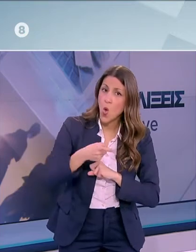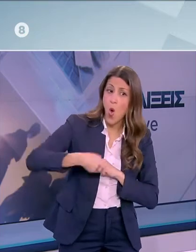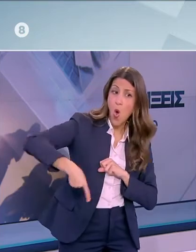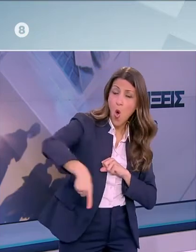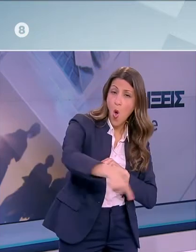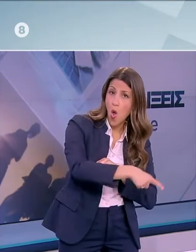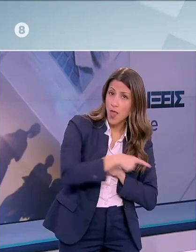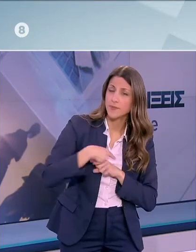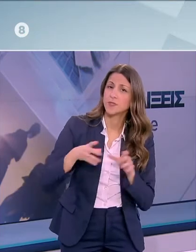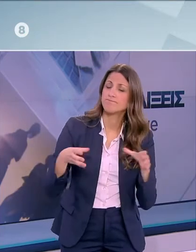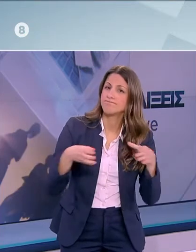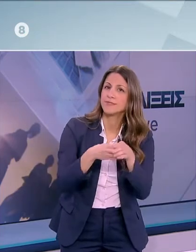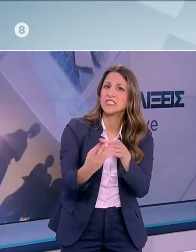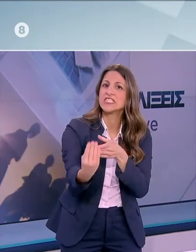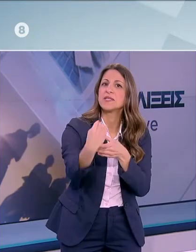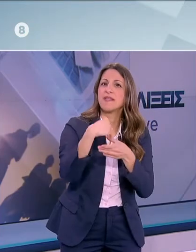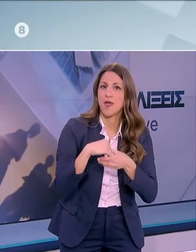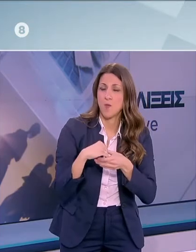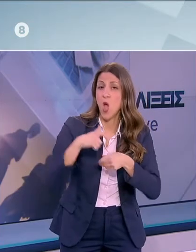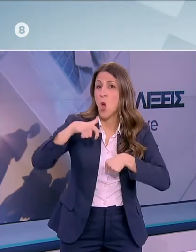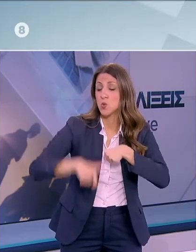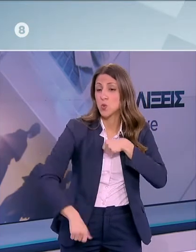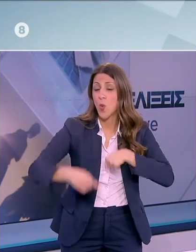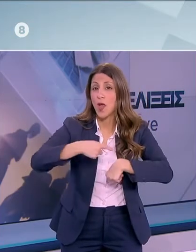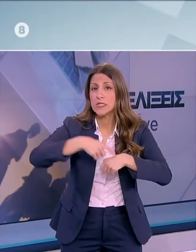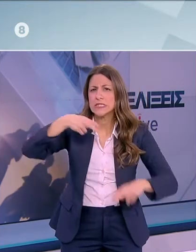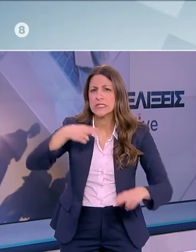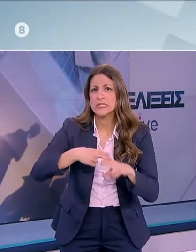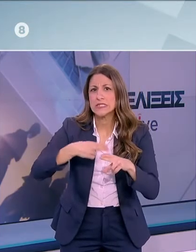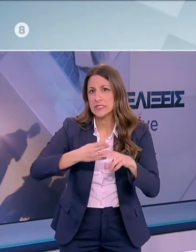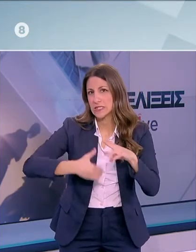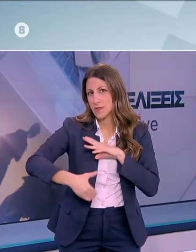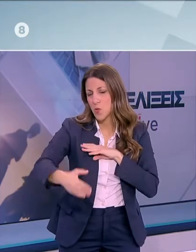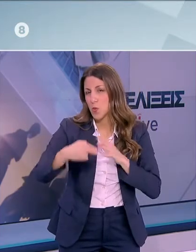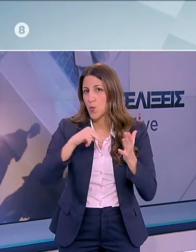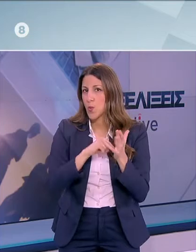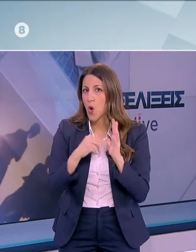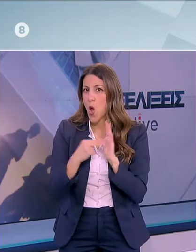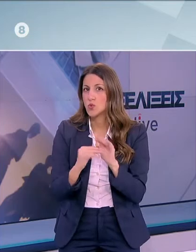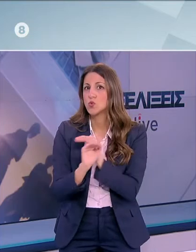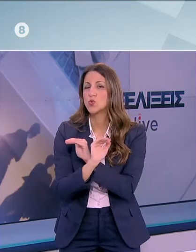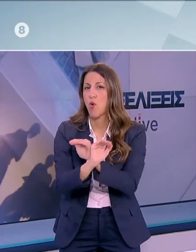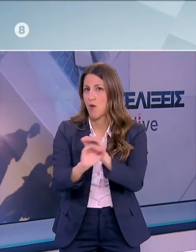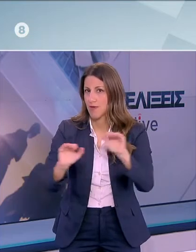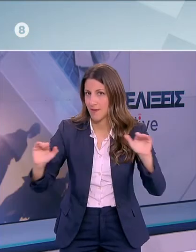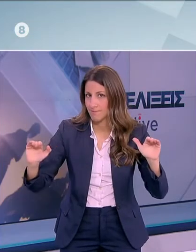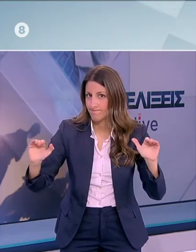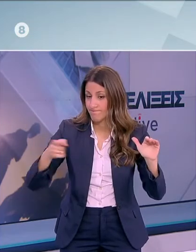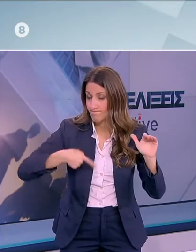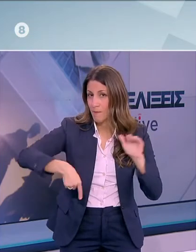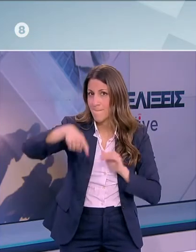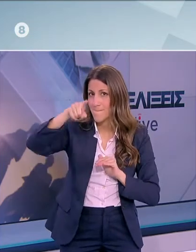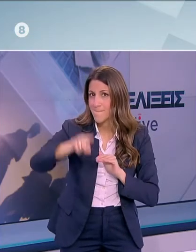είμαστε πρωταγωνιστές. Βρισκόμαστε σε ένα κομβικό σημείο της προσπάθειάς μας, η οποία θα κριθεί τα επόμενα 24